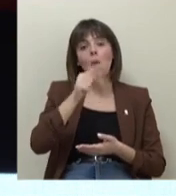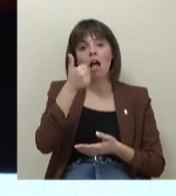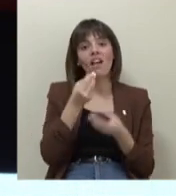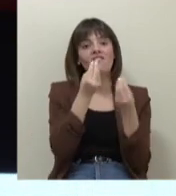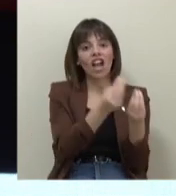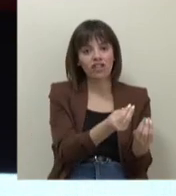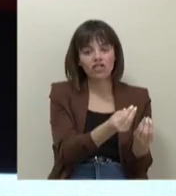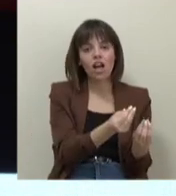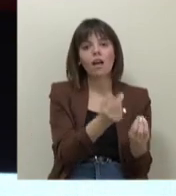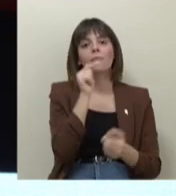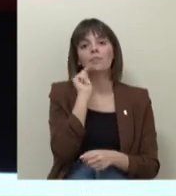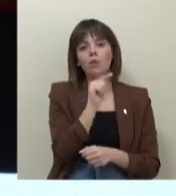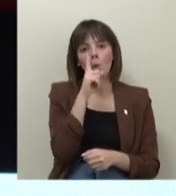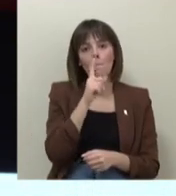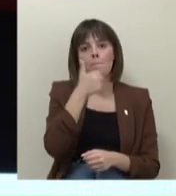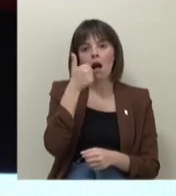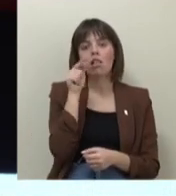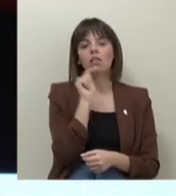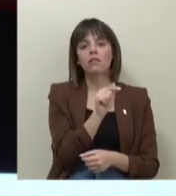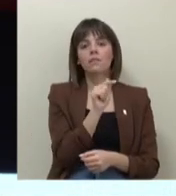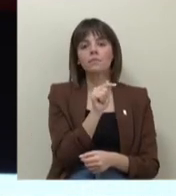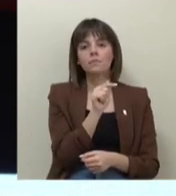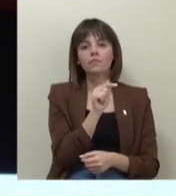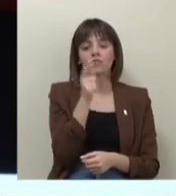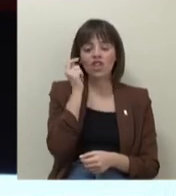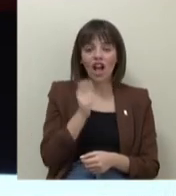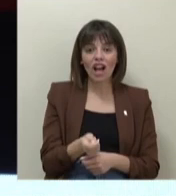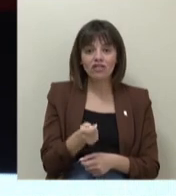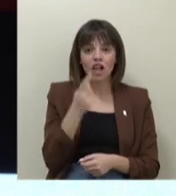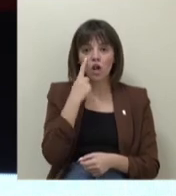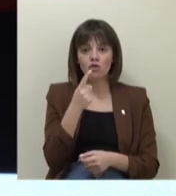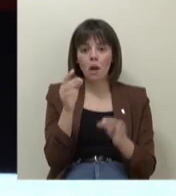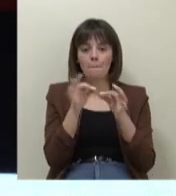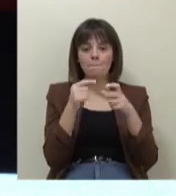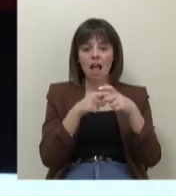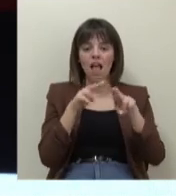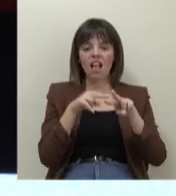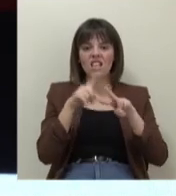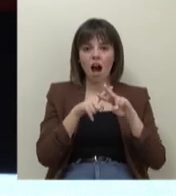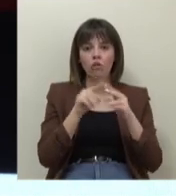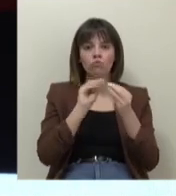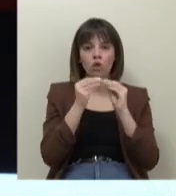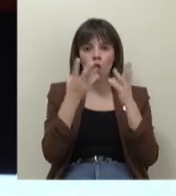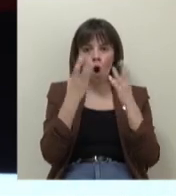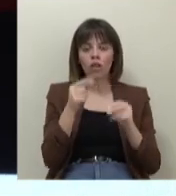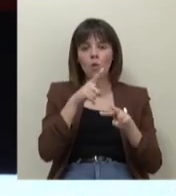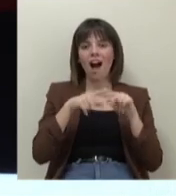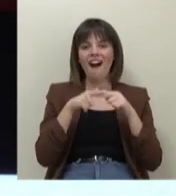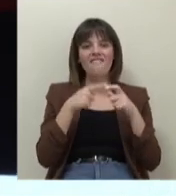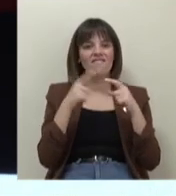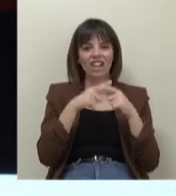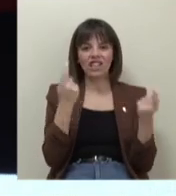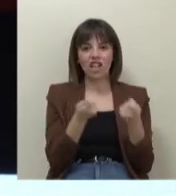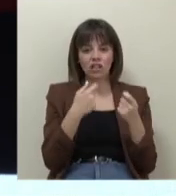verecek ve bu bakanlık gerçek beka sorunu olan bu afet işiyle bize